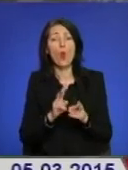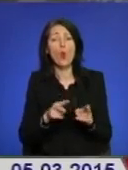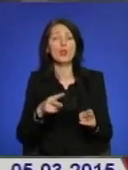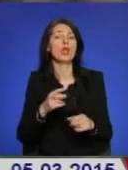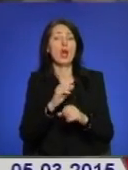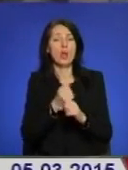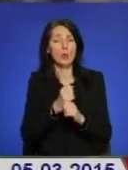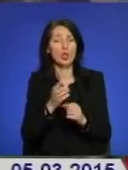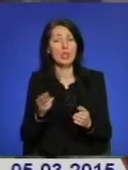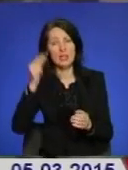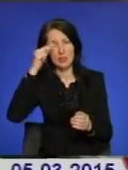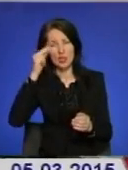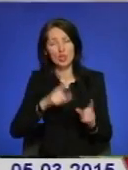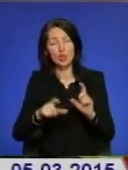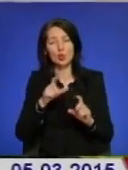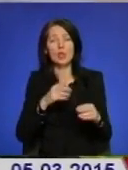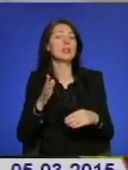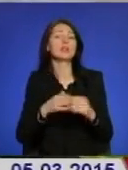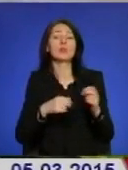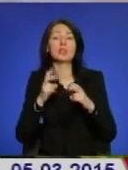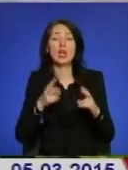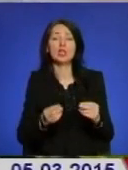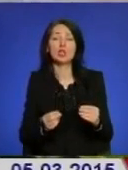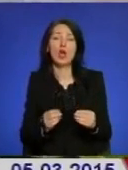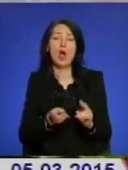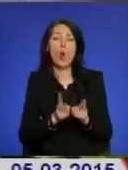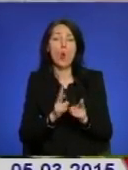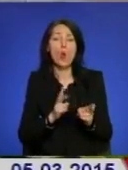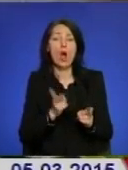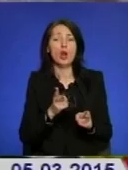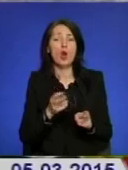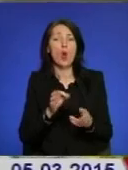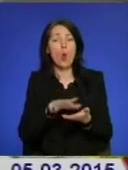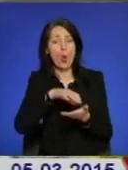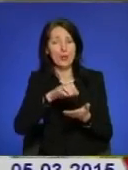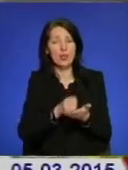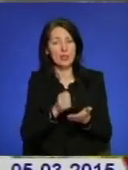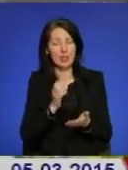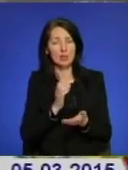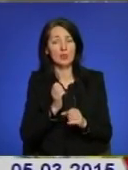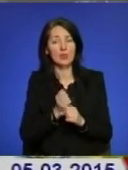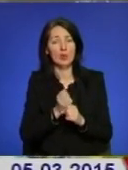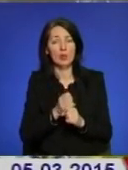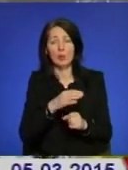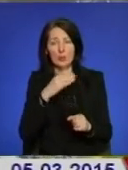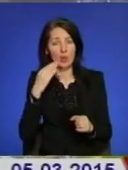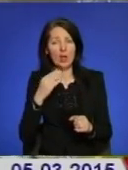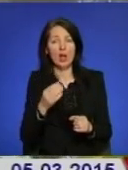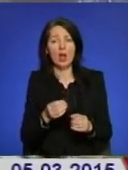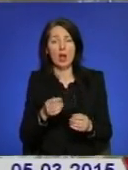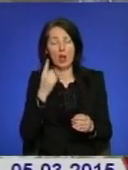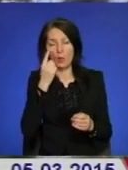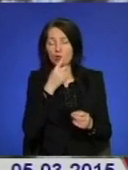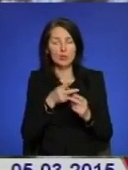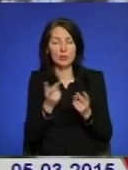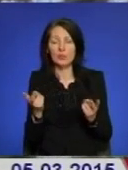лабораторії, де навчаються студенти спеціальності кухар-кондитер, кипить робота. Очі розбігаються від такої кількості вареників. З